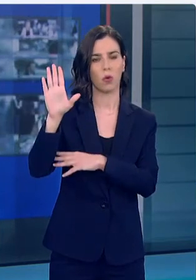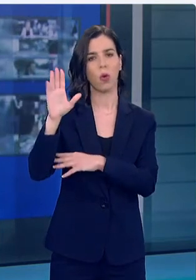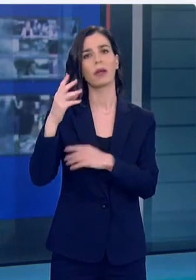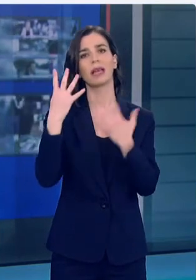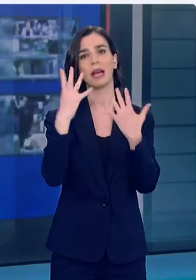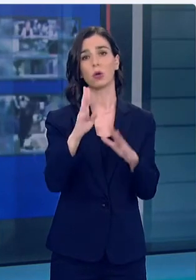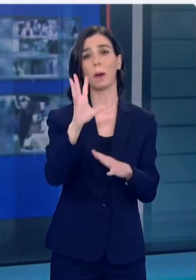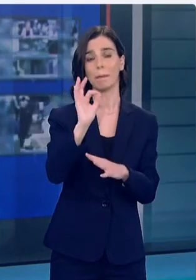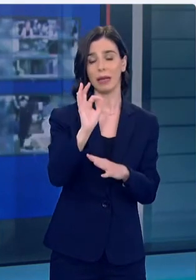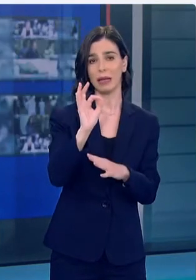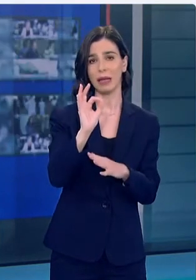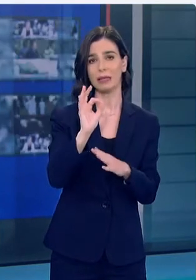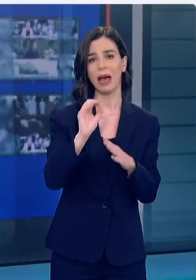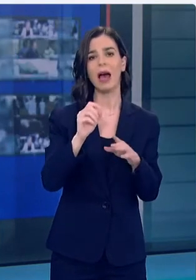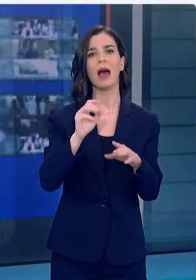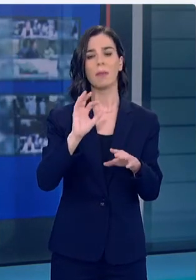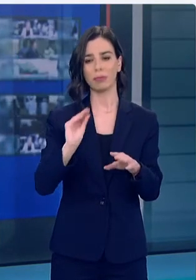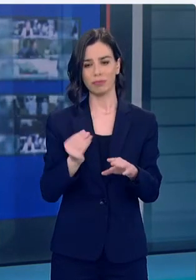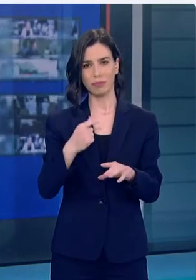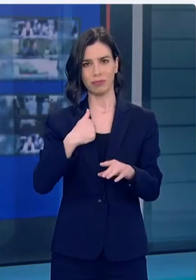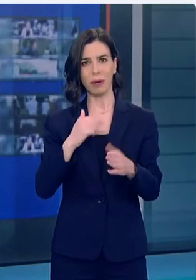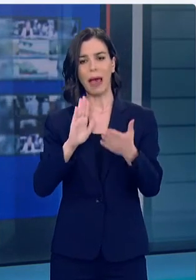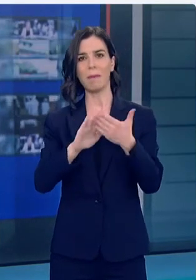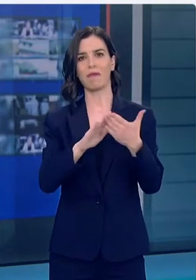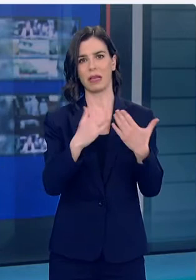και 950 είναι σχετιζόμενα με ήδη γνωστό κρούσμα.